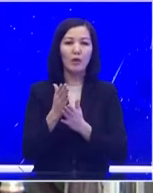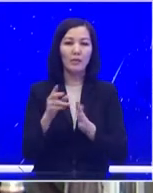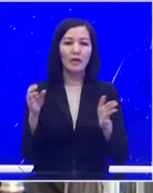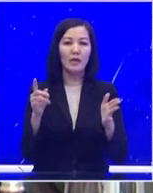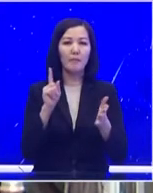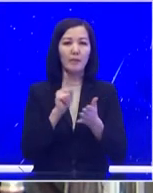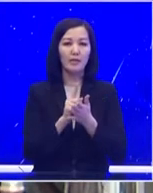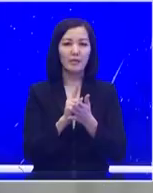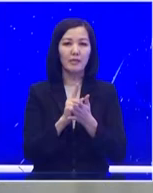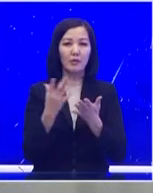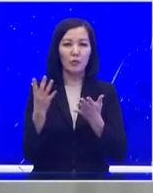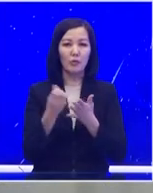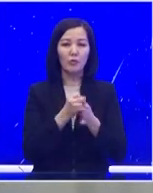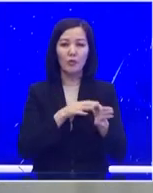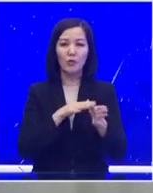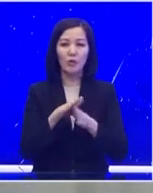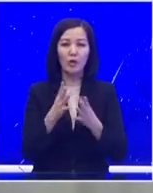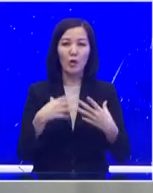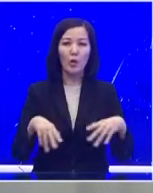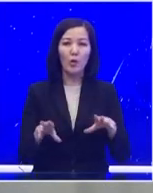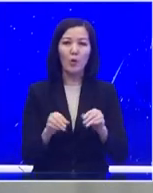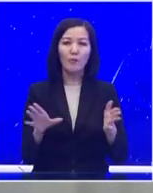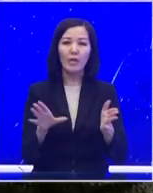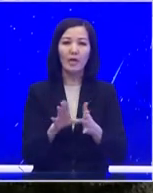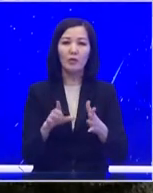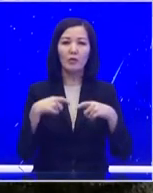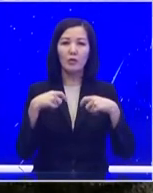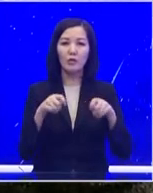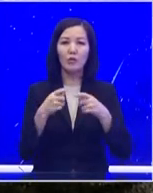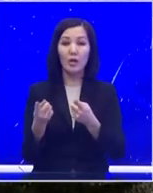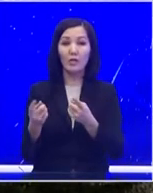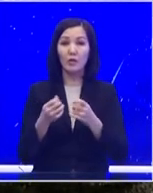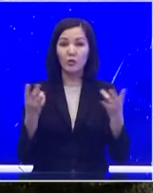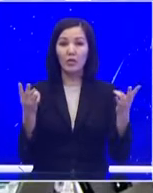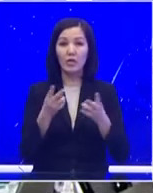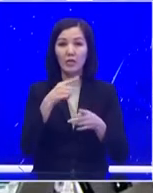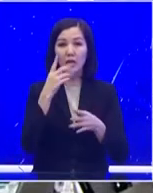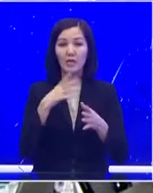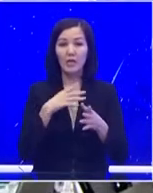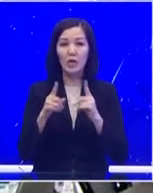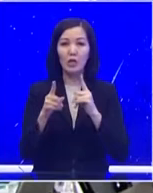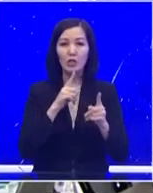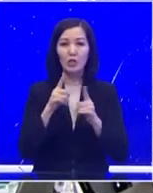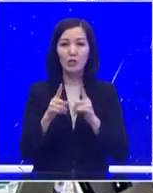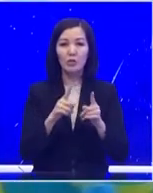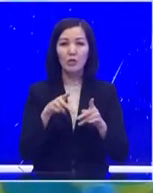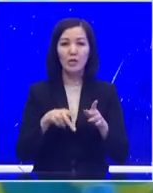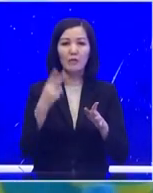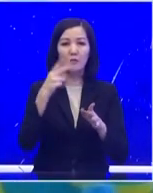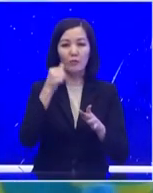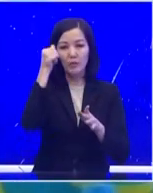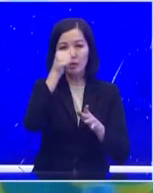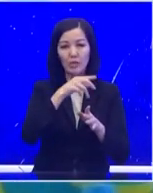қойған міндеттерге қол жеткізу үшін қоғамды электронды саудаға жаппай тарту керектігі айтылды. Жиын соңында 2020